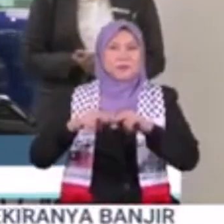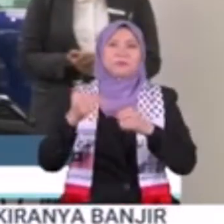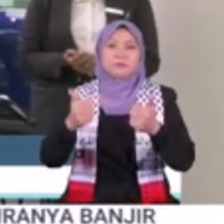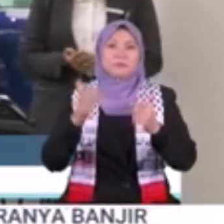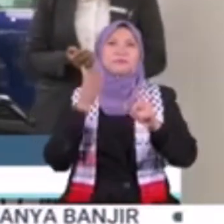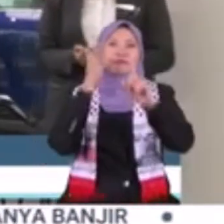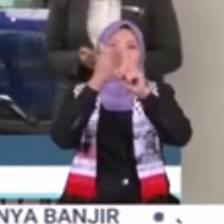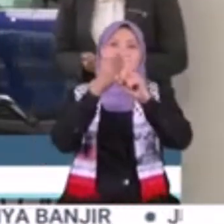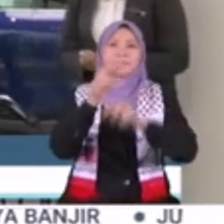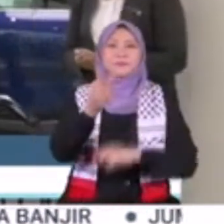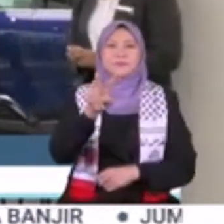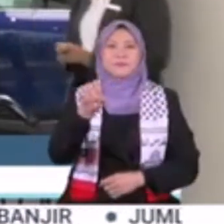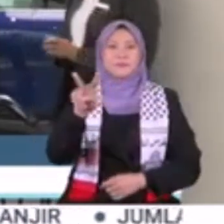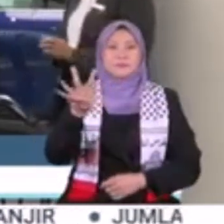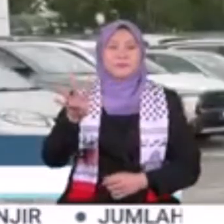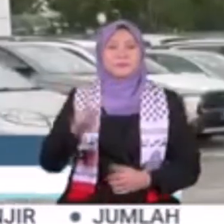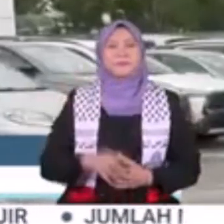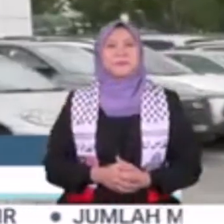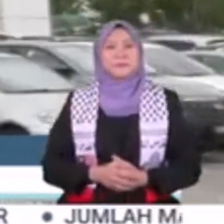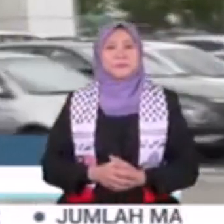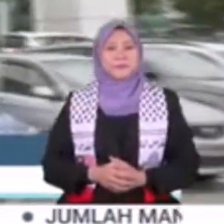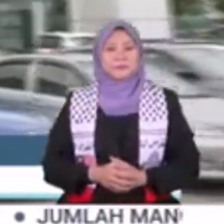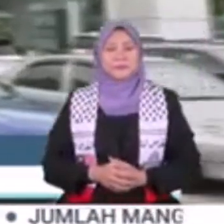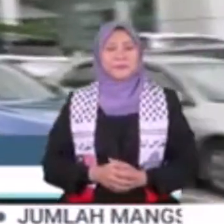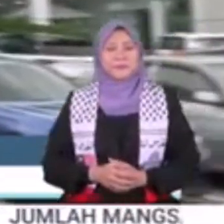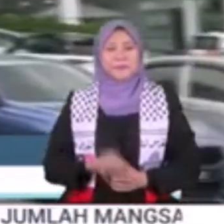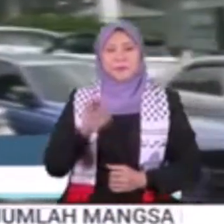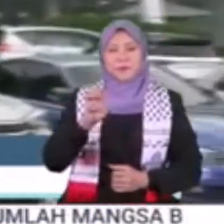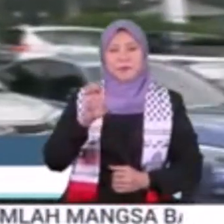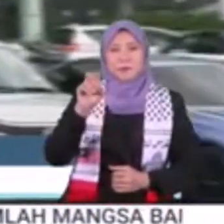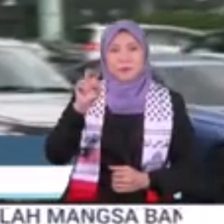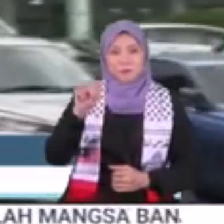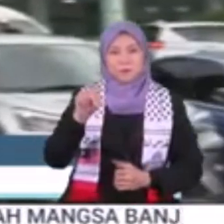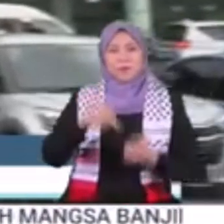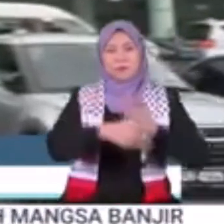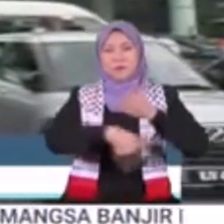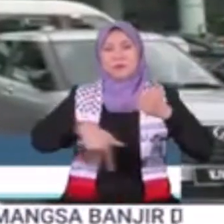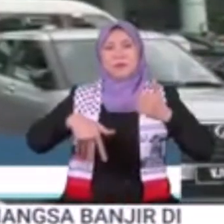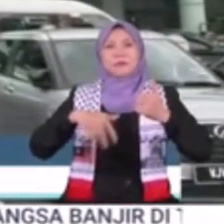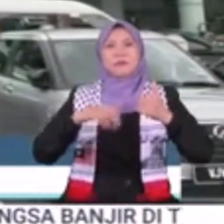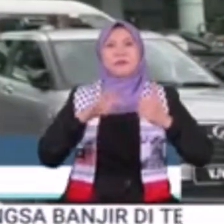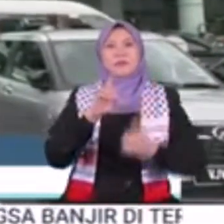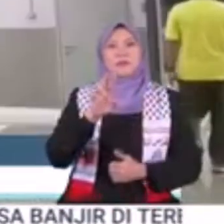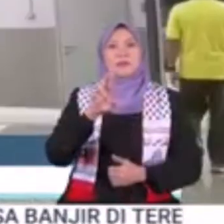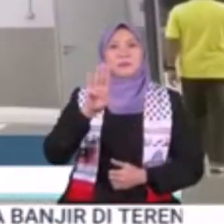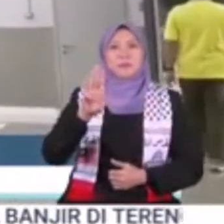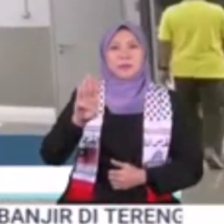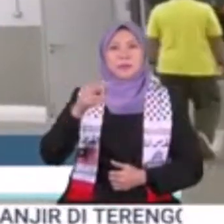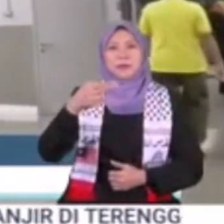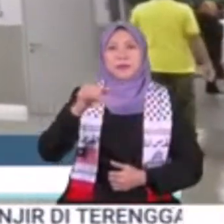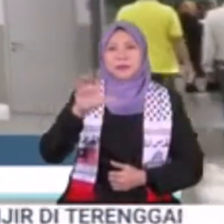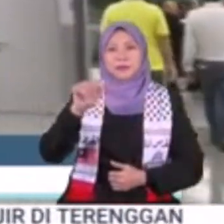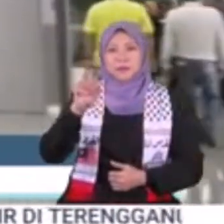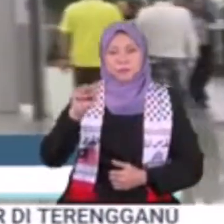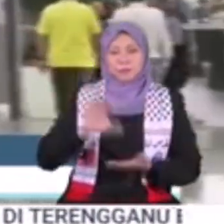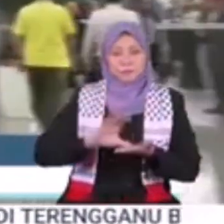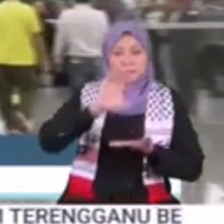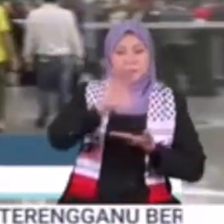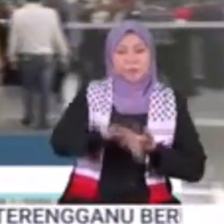sasaran untuk 2024. Ion merupakan anak syarikat milik penuh DRB Highcom Berhad, melabur